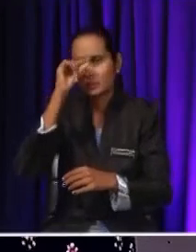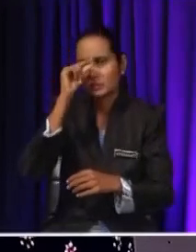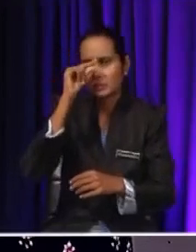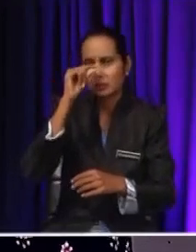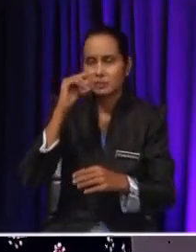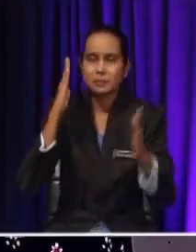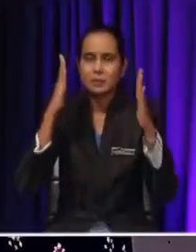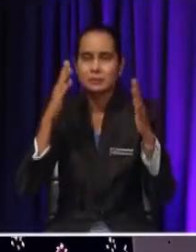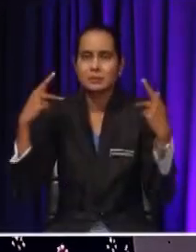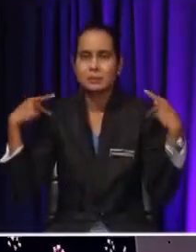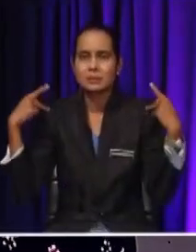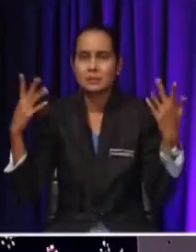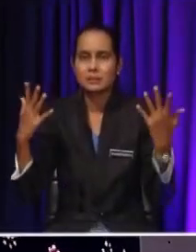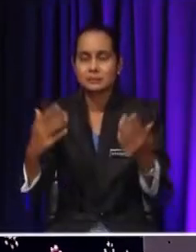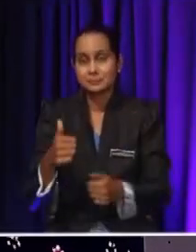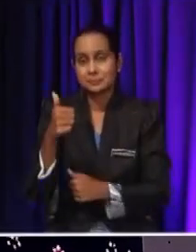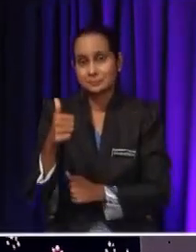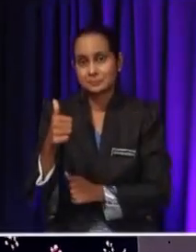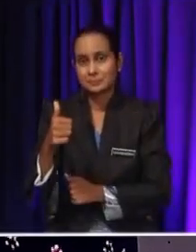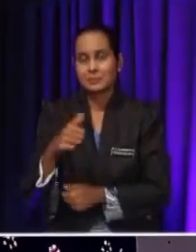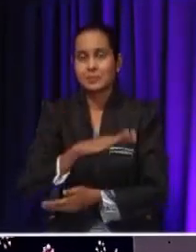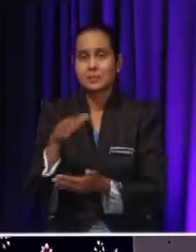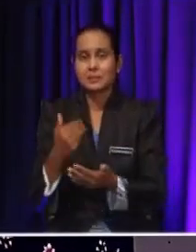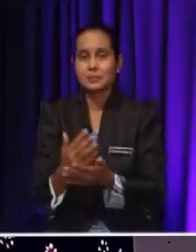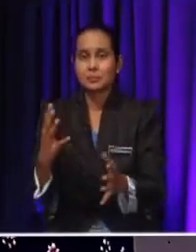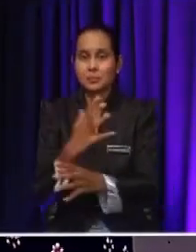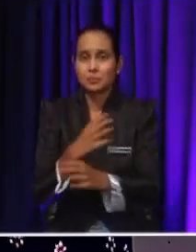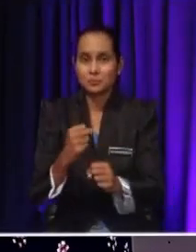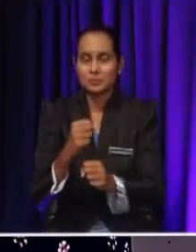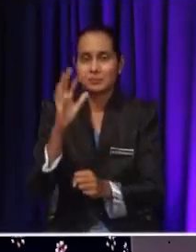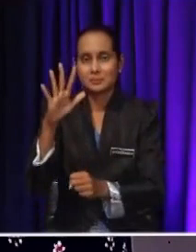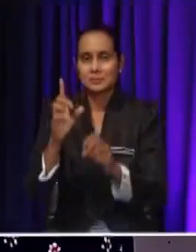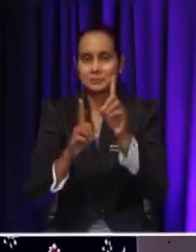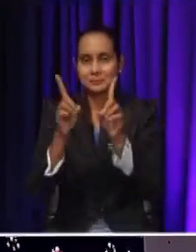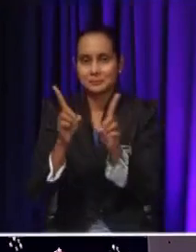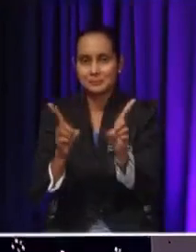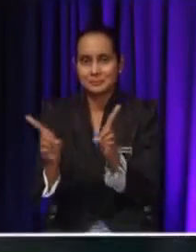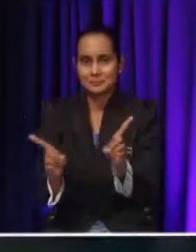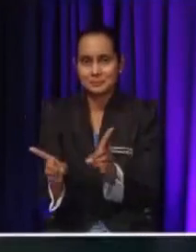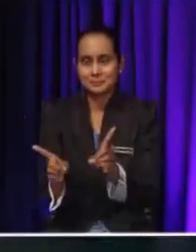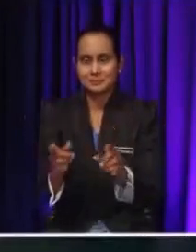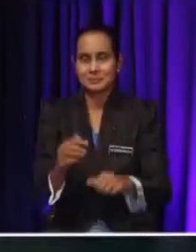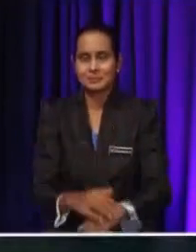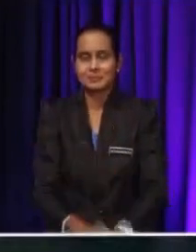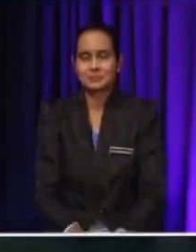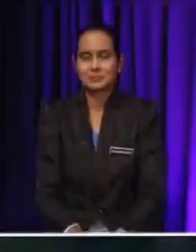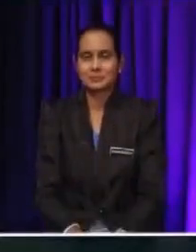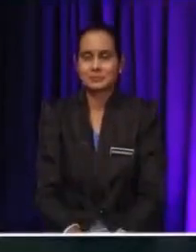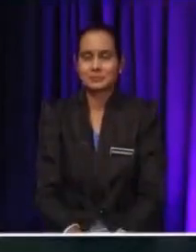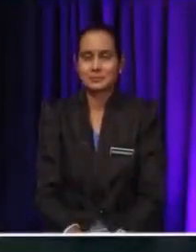bagus anak-anak murid semuanya dapat 5 bintang kita